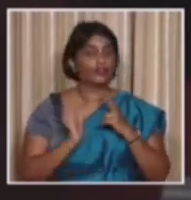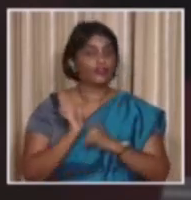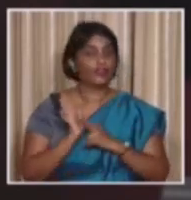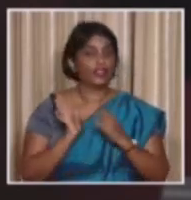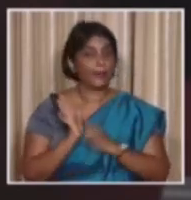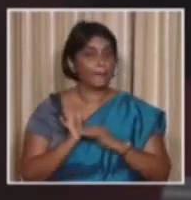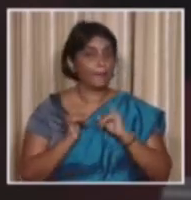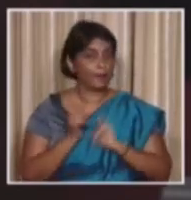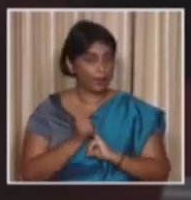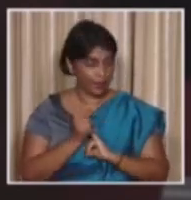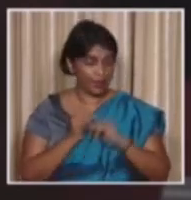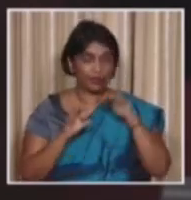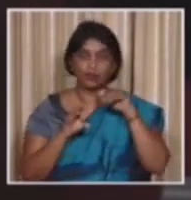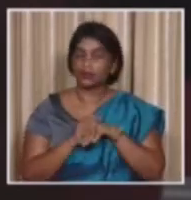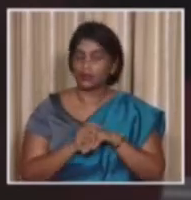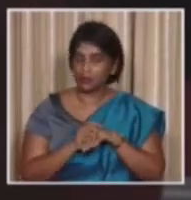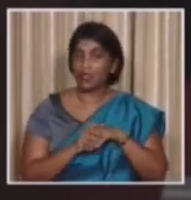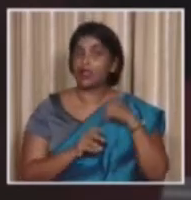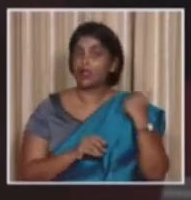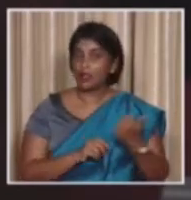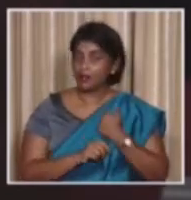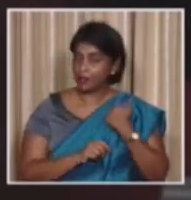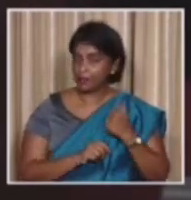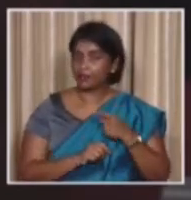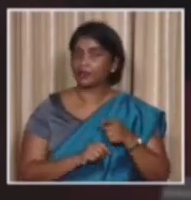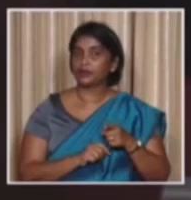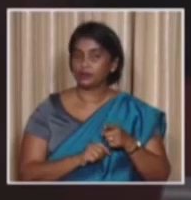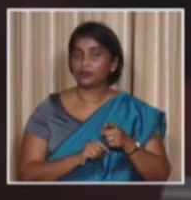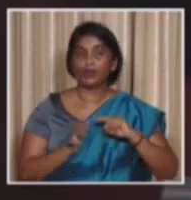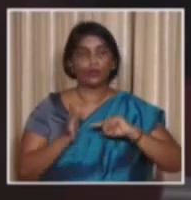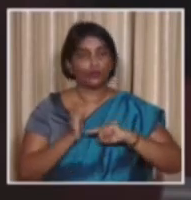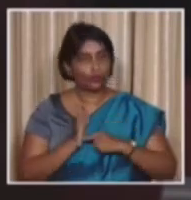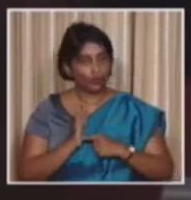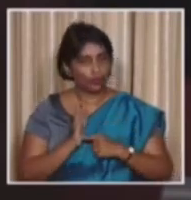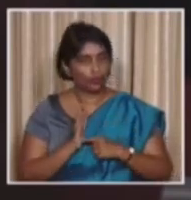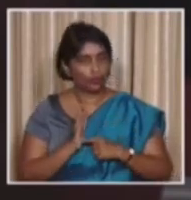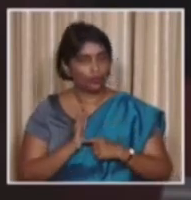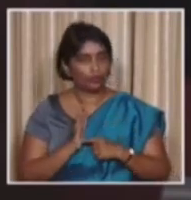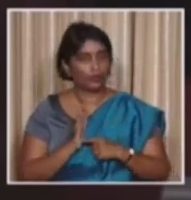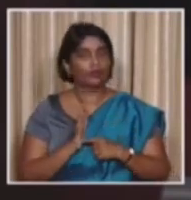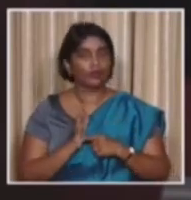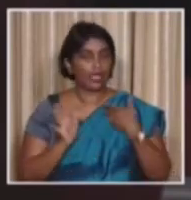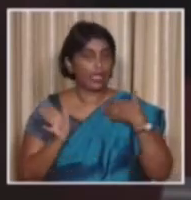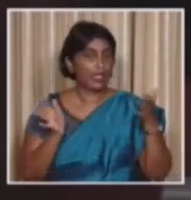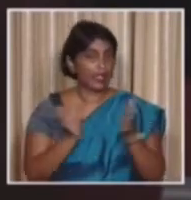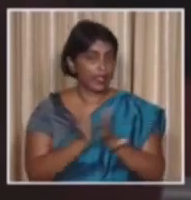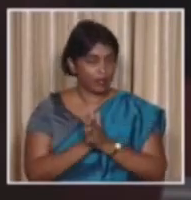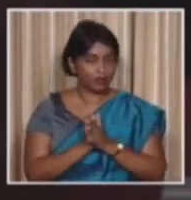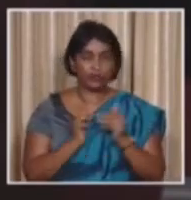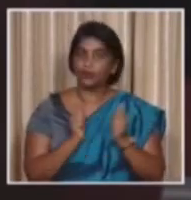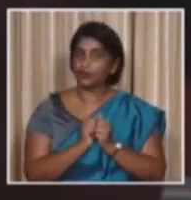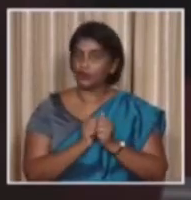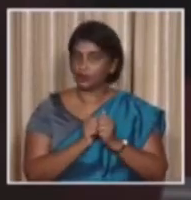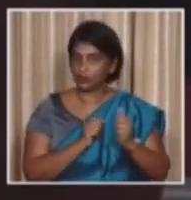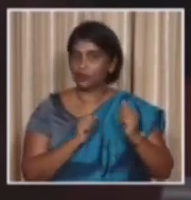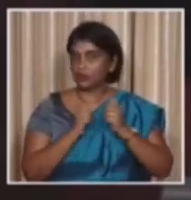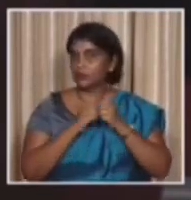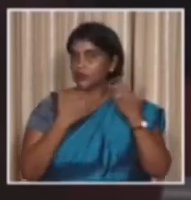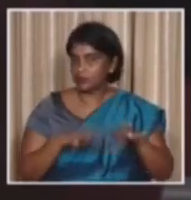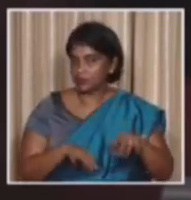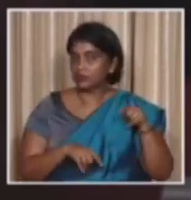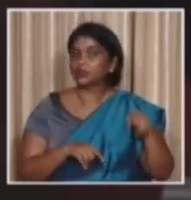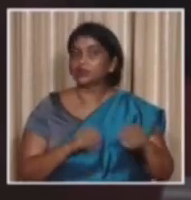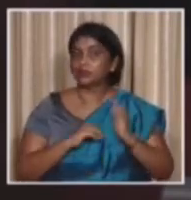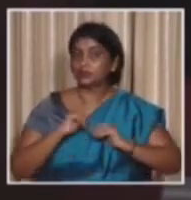பொருத்துகின்ற பணியும் தற்போது நிறைவடைந்துள்ளது. அது தற்போது செயல்படுத்தப்பட்டு வருகின்றது. புதிய VMS